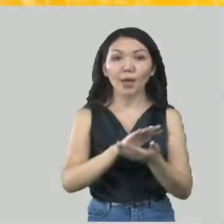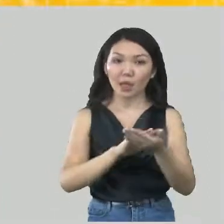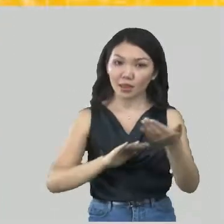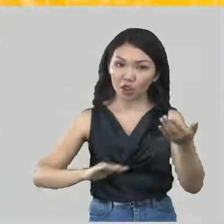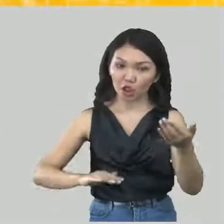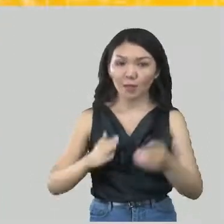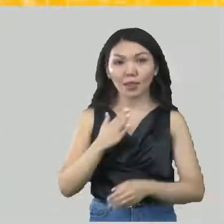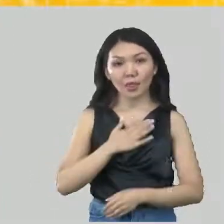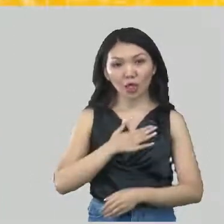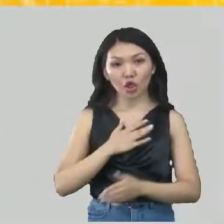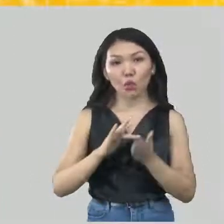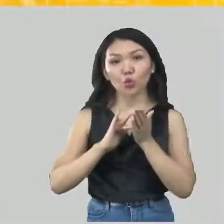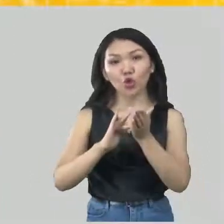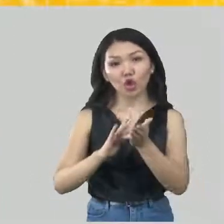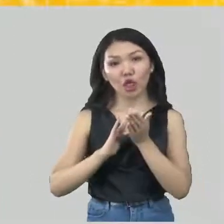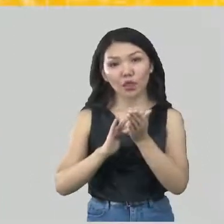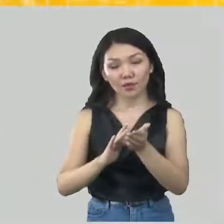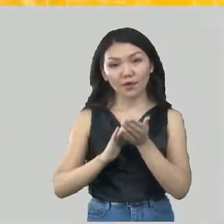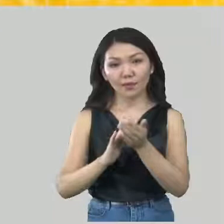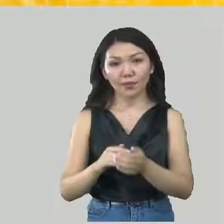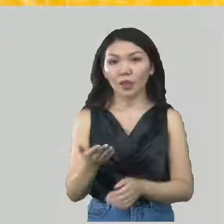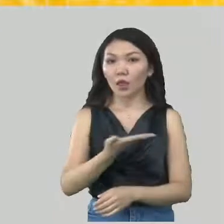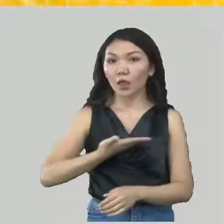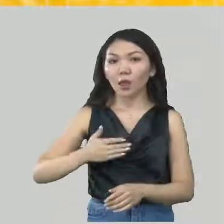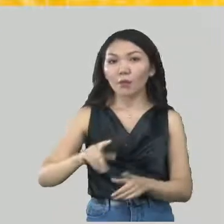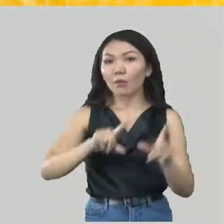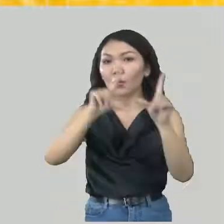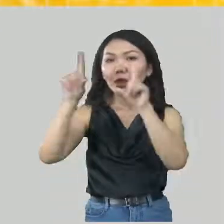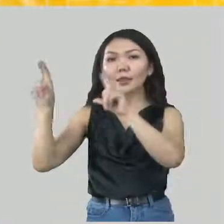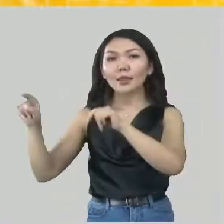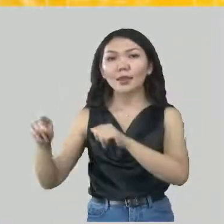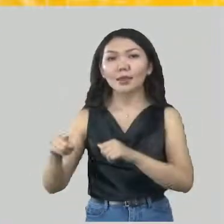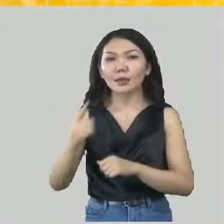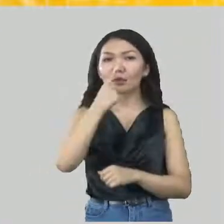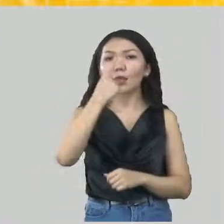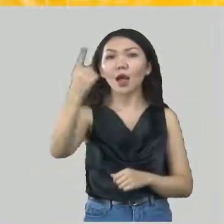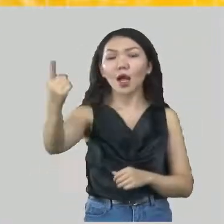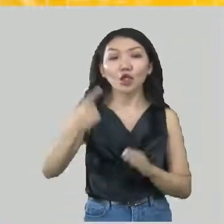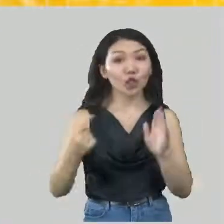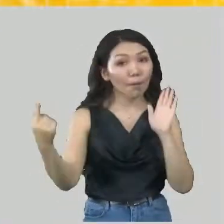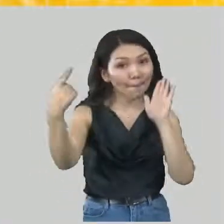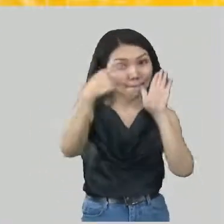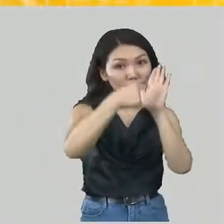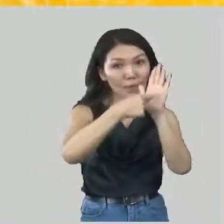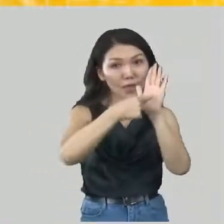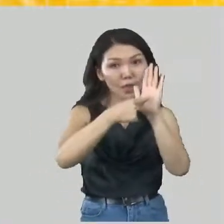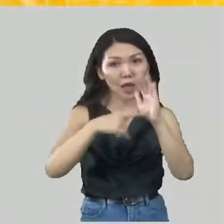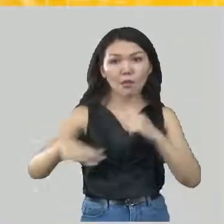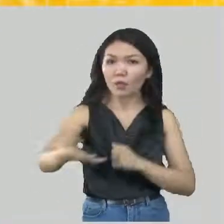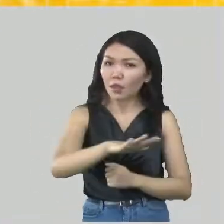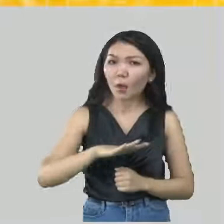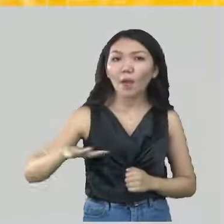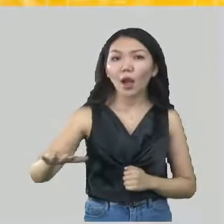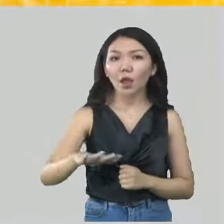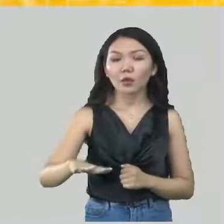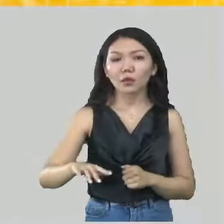Продолжаем наше путешествие. Мы едем дальше и попадаем на поляну